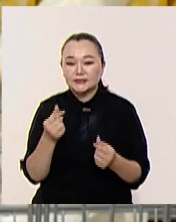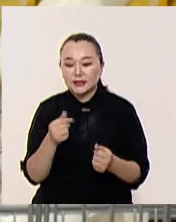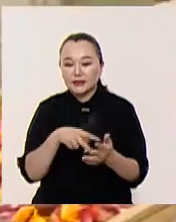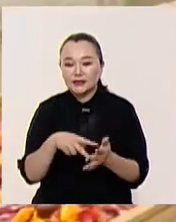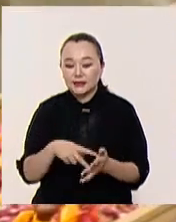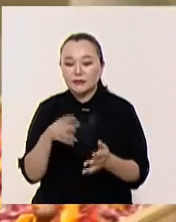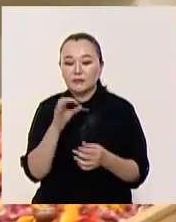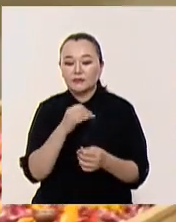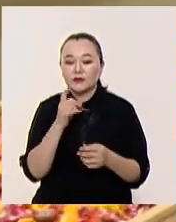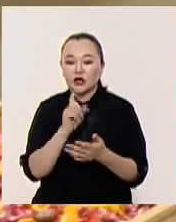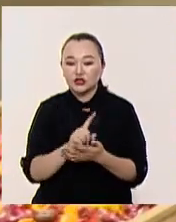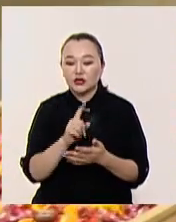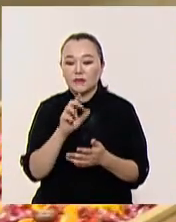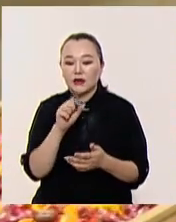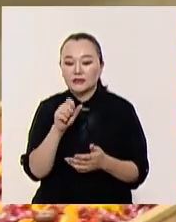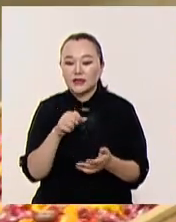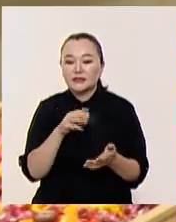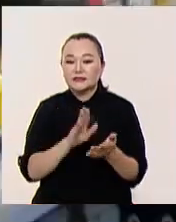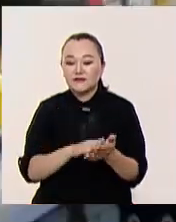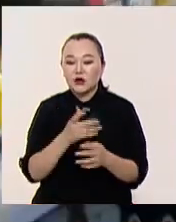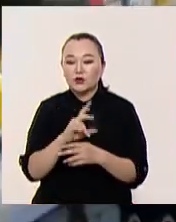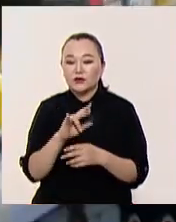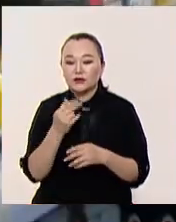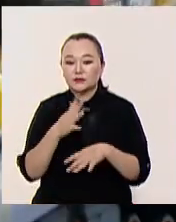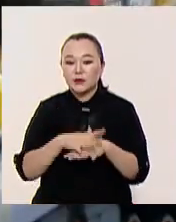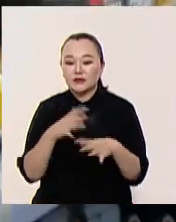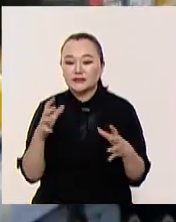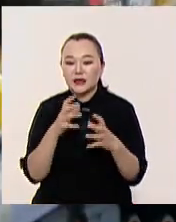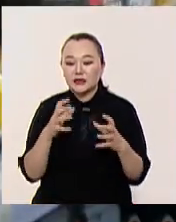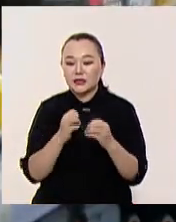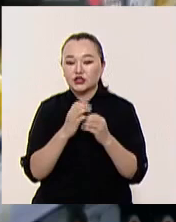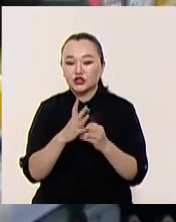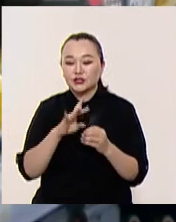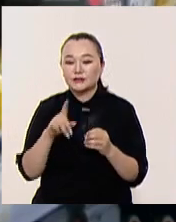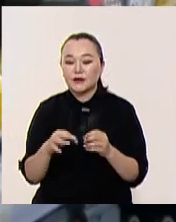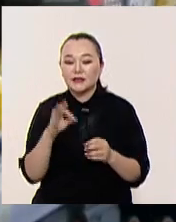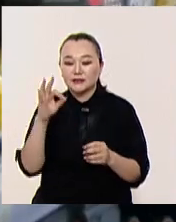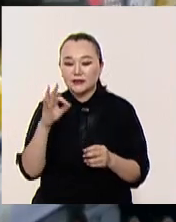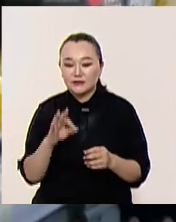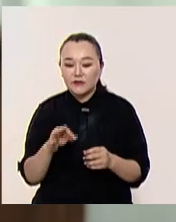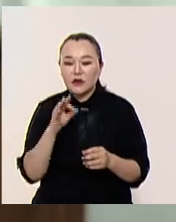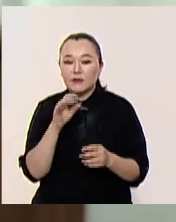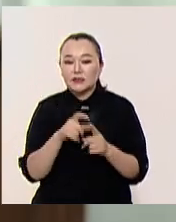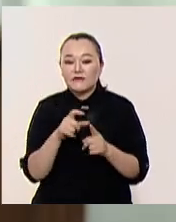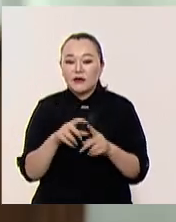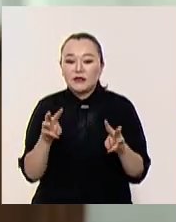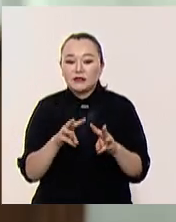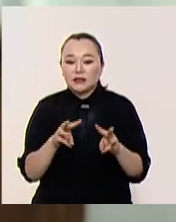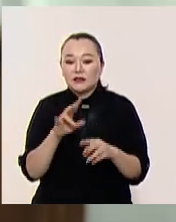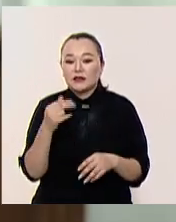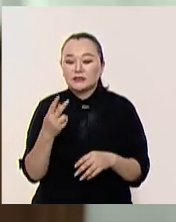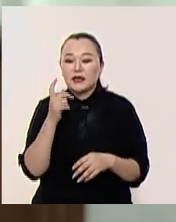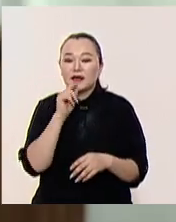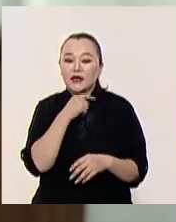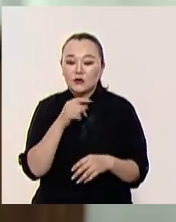среднесрочной перспективе должна базовая ставка, которую Нацбанк сохраняет на уровне 14%. По словам министра национальной